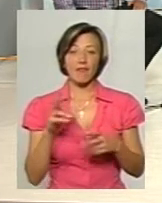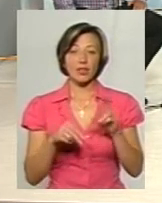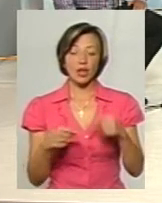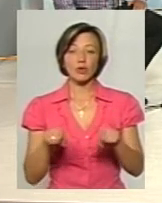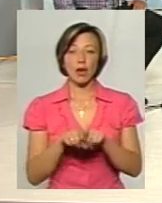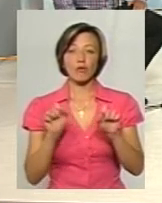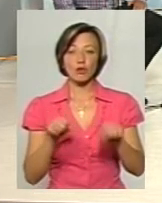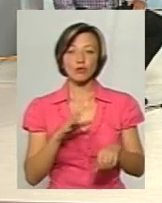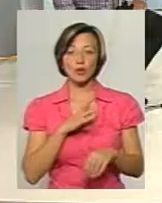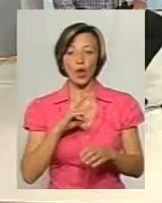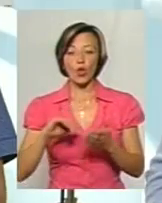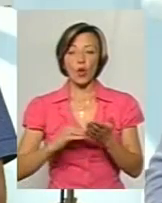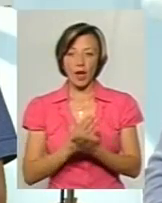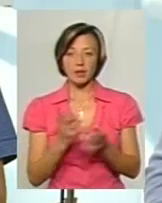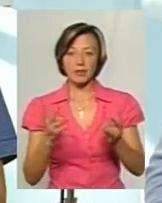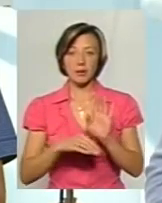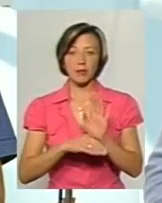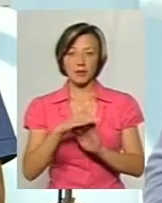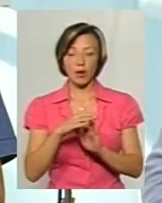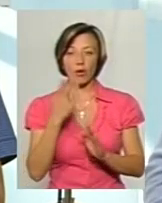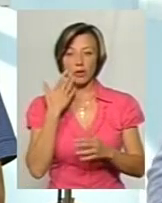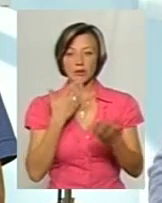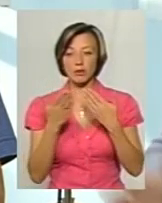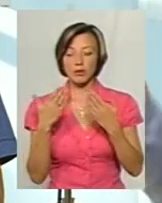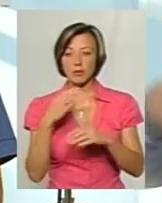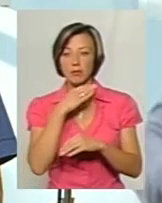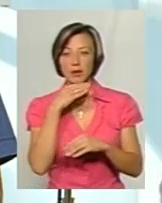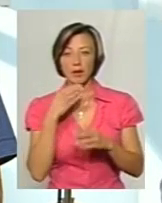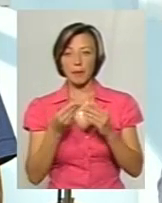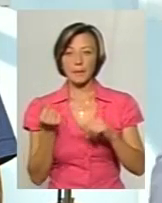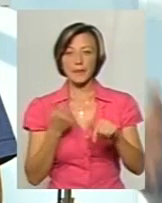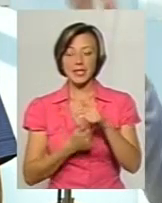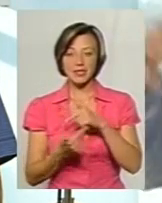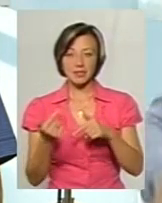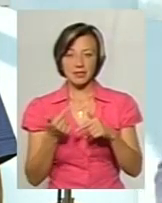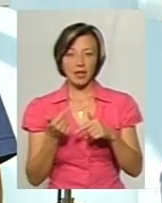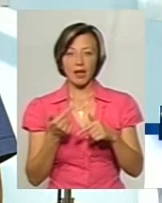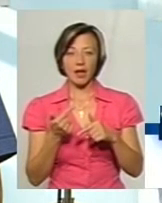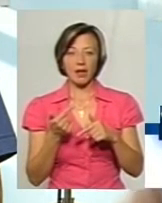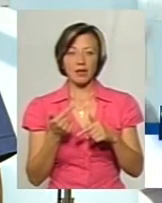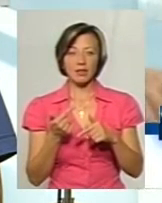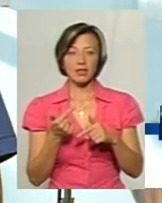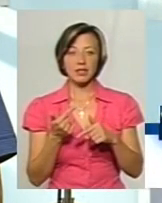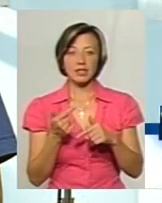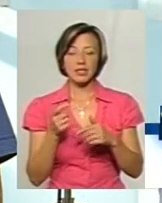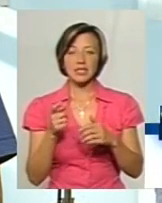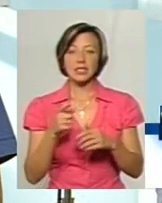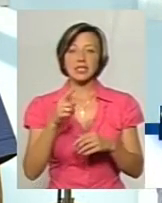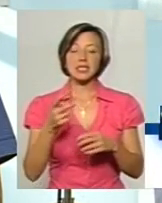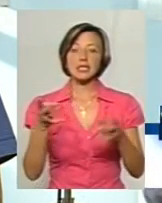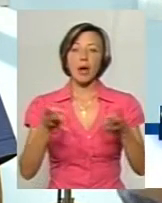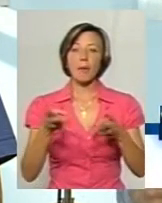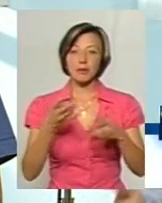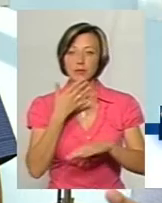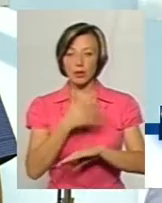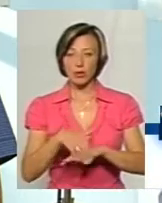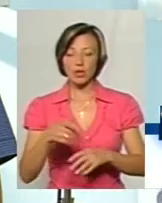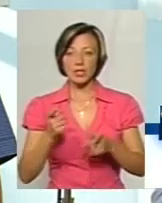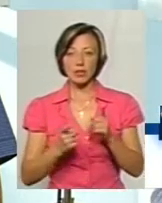насправді якість значно треба підвищувати. Тому що спілкуючись з багатьма бізнесами, інвесторами, які не інвесторами, запитами за кордону, дійсно,